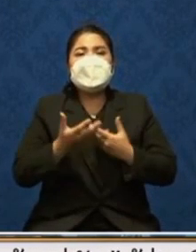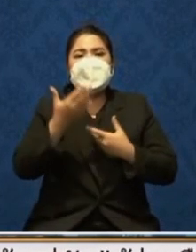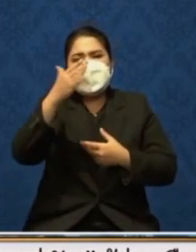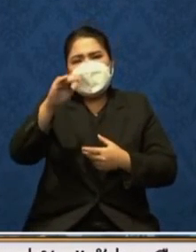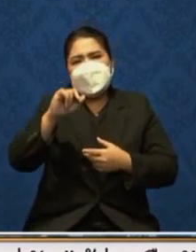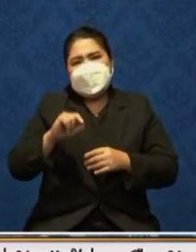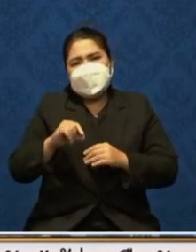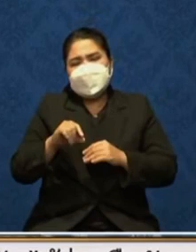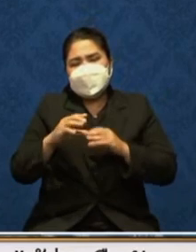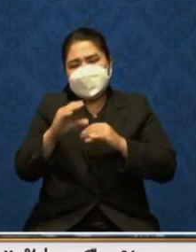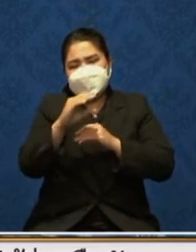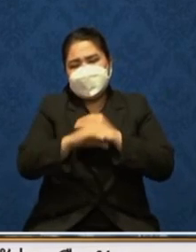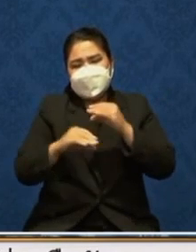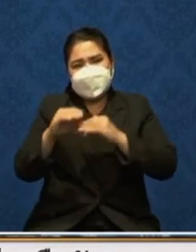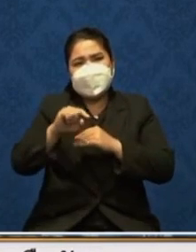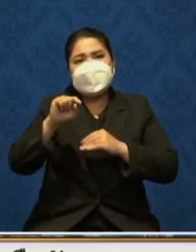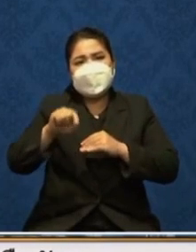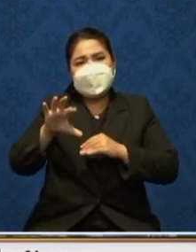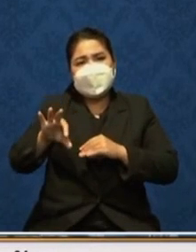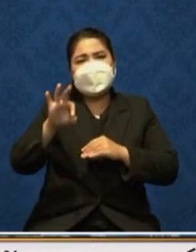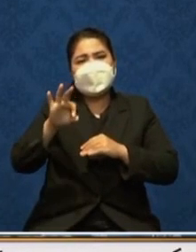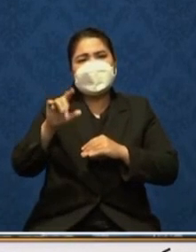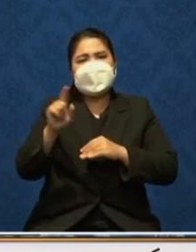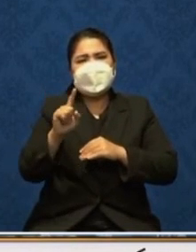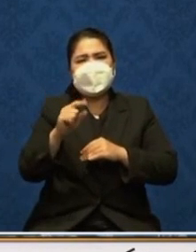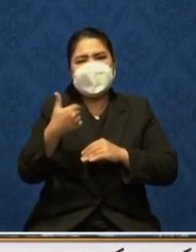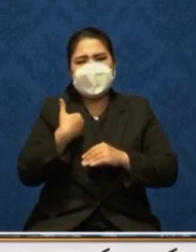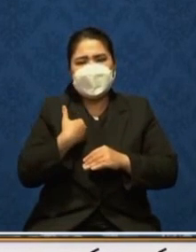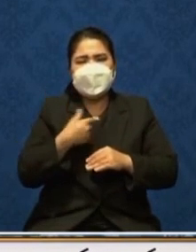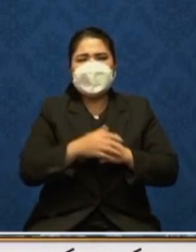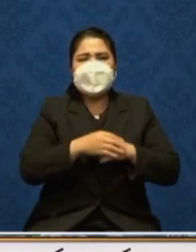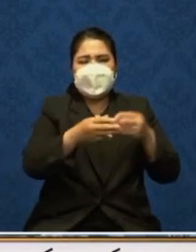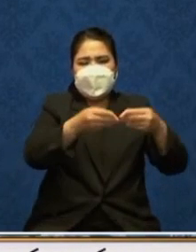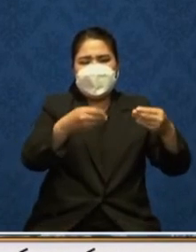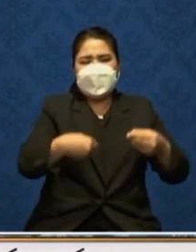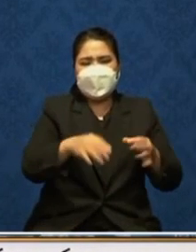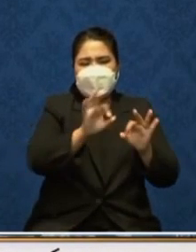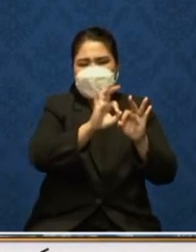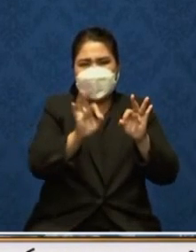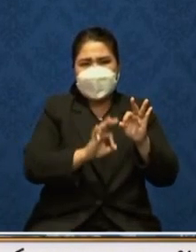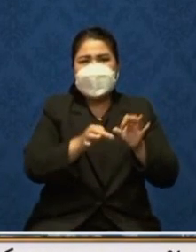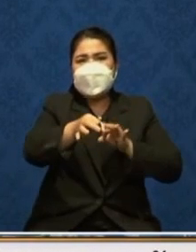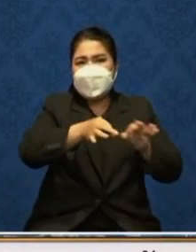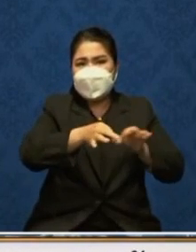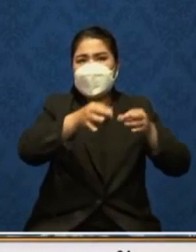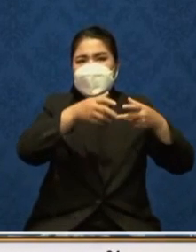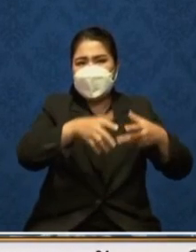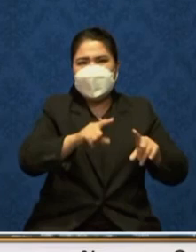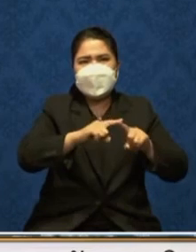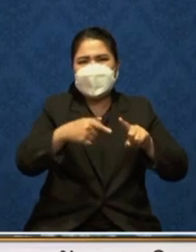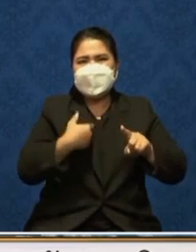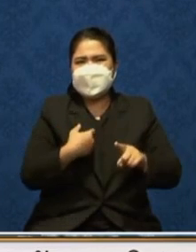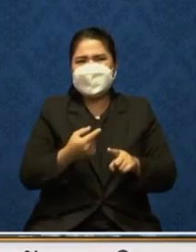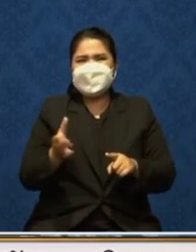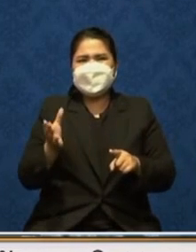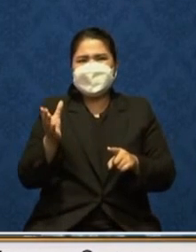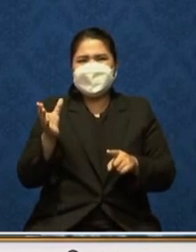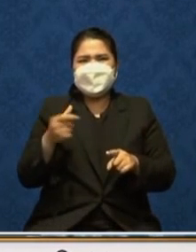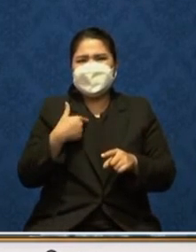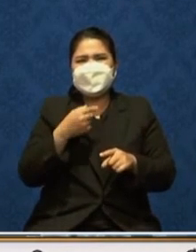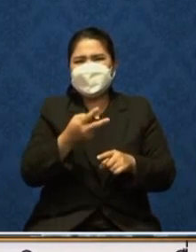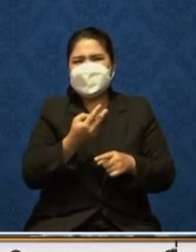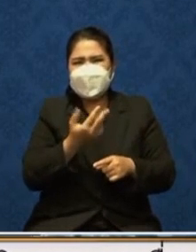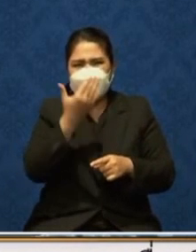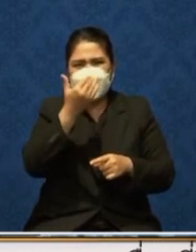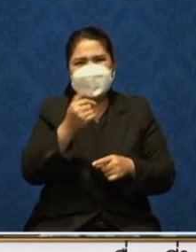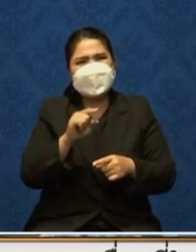งการนี้เข้ามาในรีพอ์ตก็พยายามเขียเหตผลสารพัศ แตวามัฟงไม่ขึ้นวาทำไมตองเล่งศึกษา แล้ผักดนเส